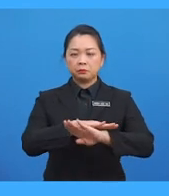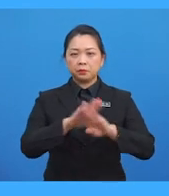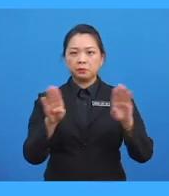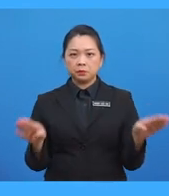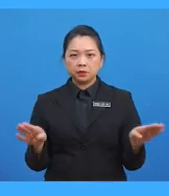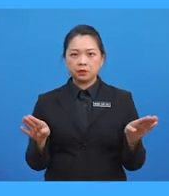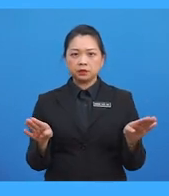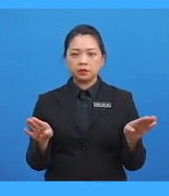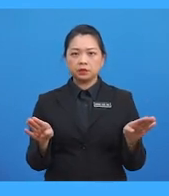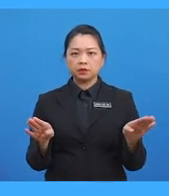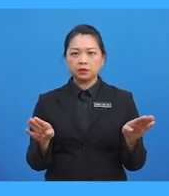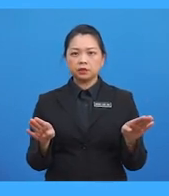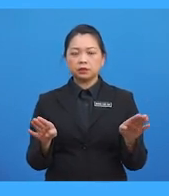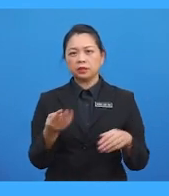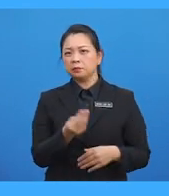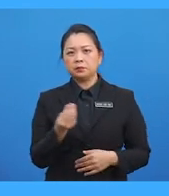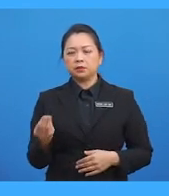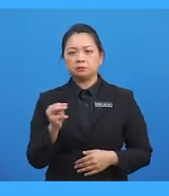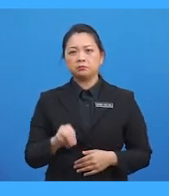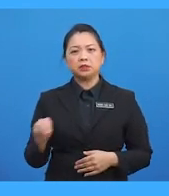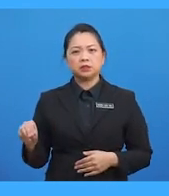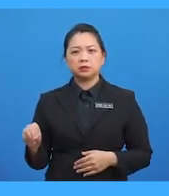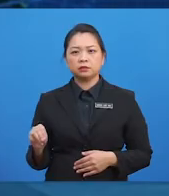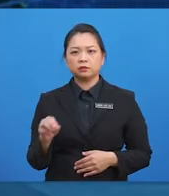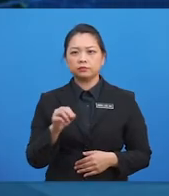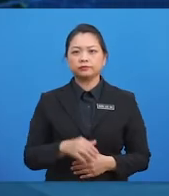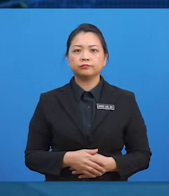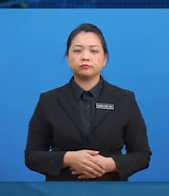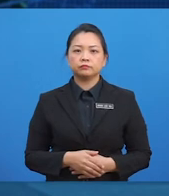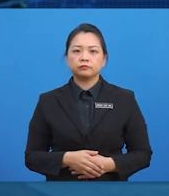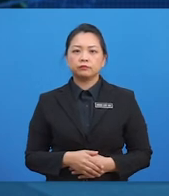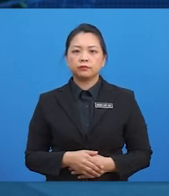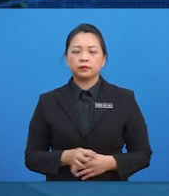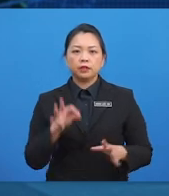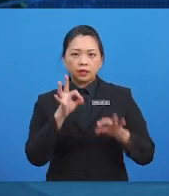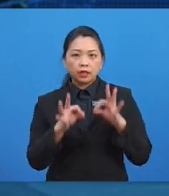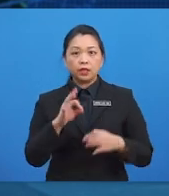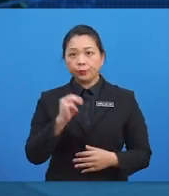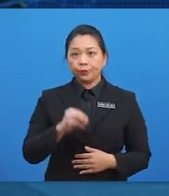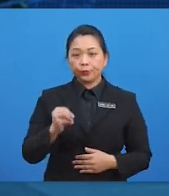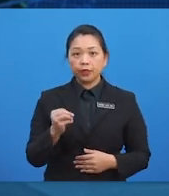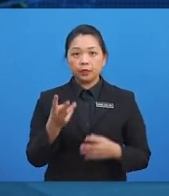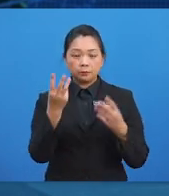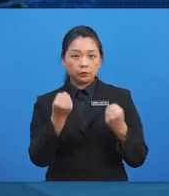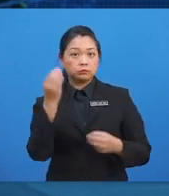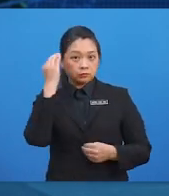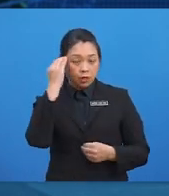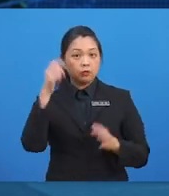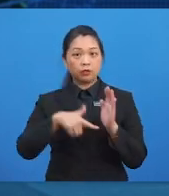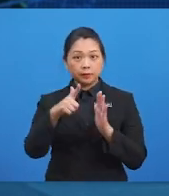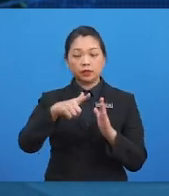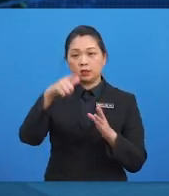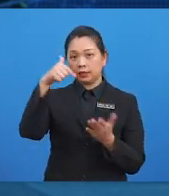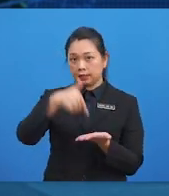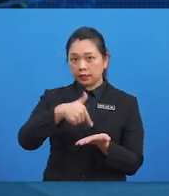segi butir tidak material atau penting. Sekiranya murid-murid ingin mendalami lagi tentang harta